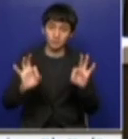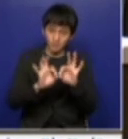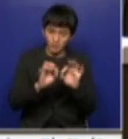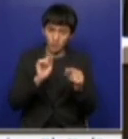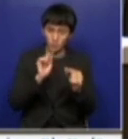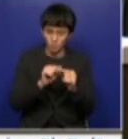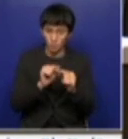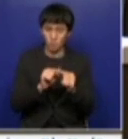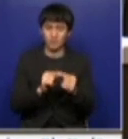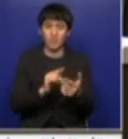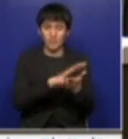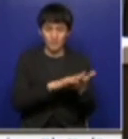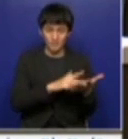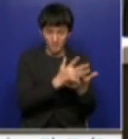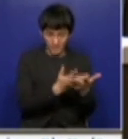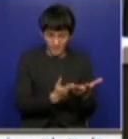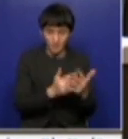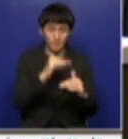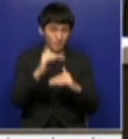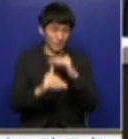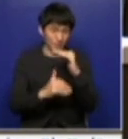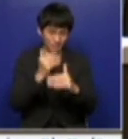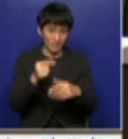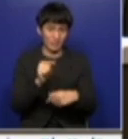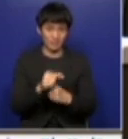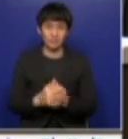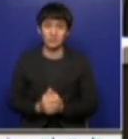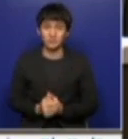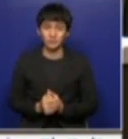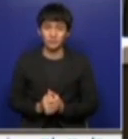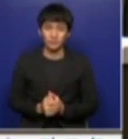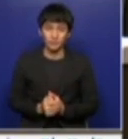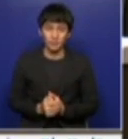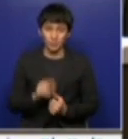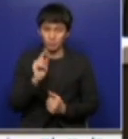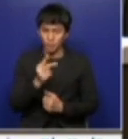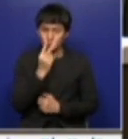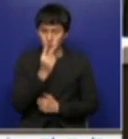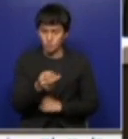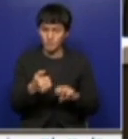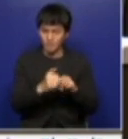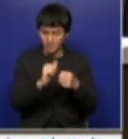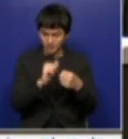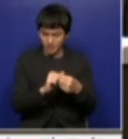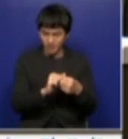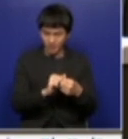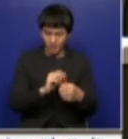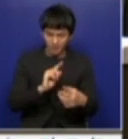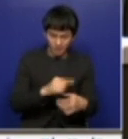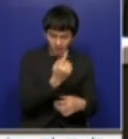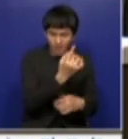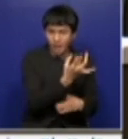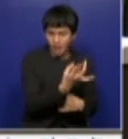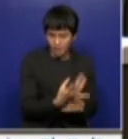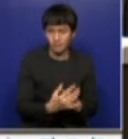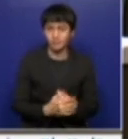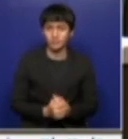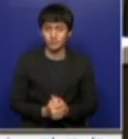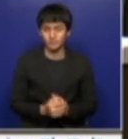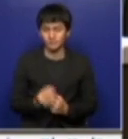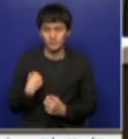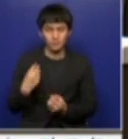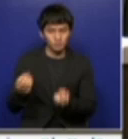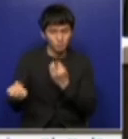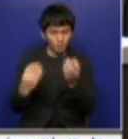แล้วเนี่ยต้องกราบเรียนท่านประธานด้วยความเคารพครับก็ต้องมองที่สาเหตุปัญหากดไลค์ท่านได้เสนอ